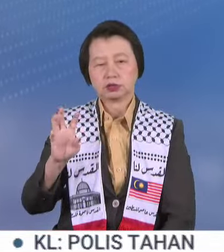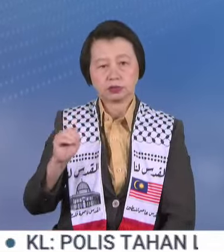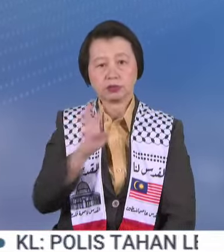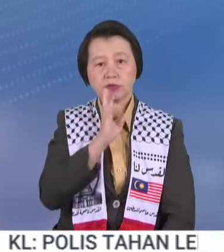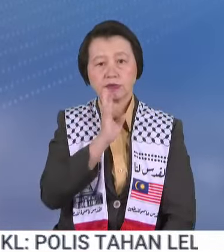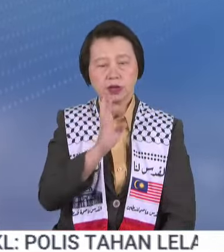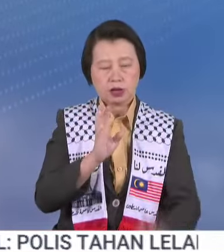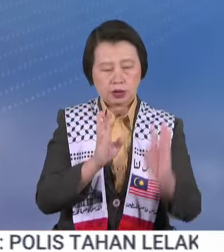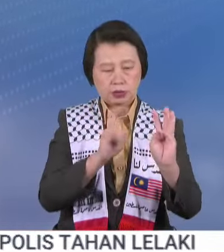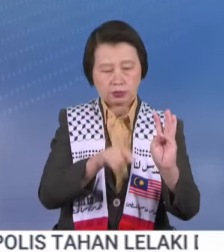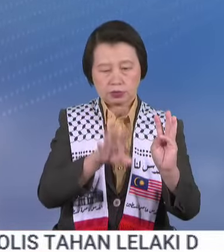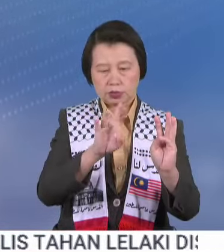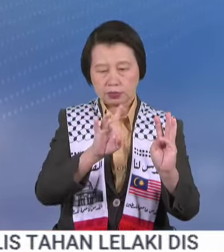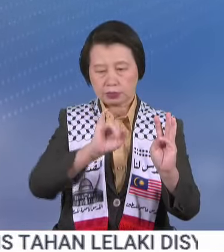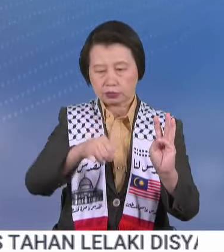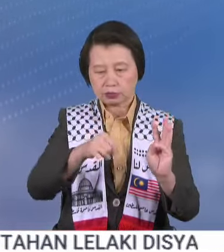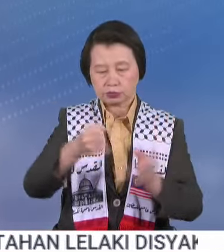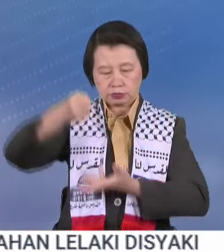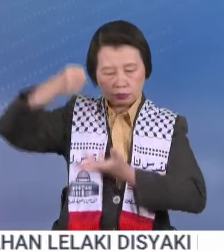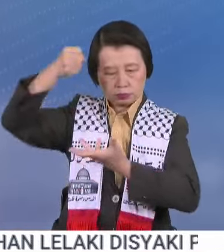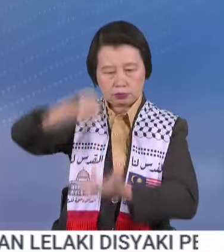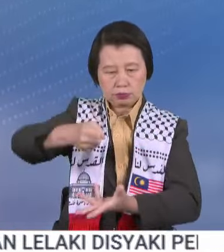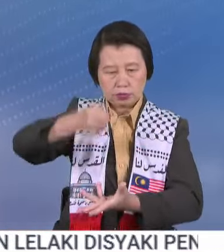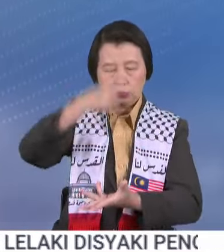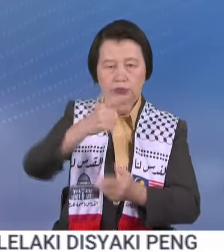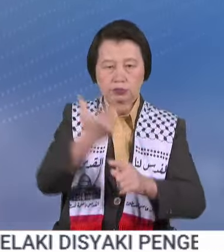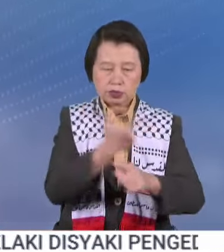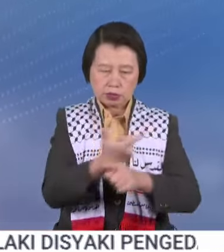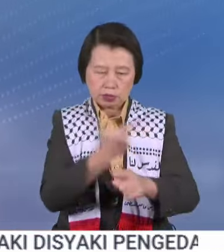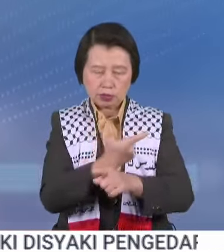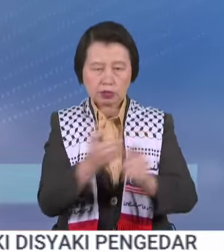itu RM6.8 juta diperuntuk untuk